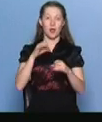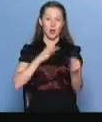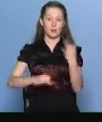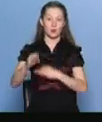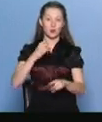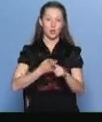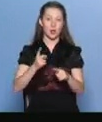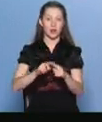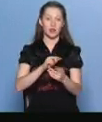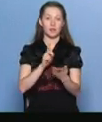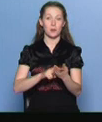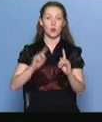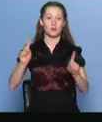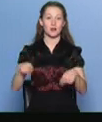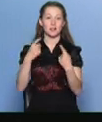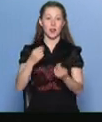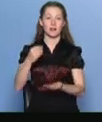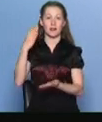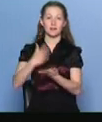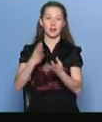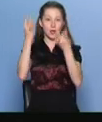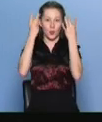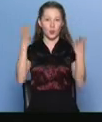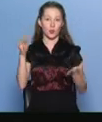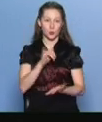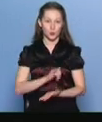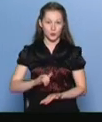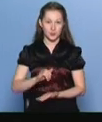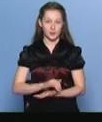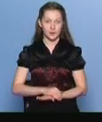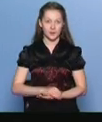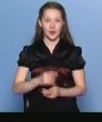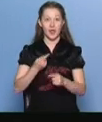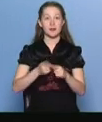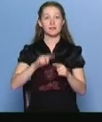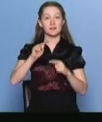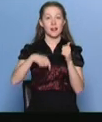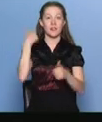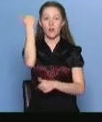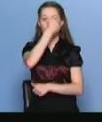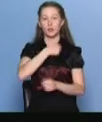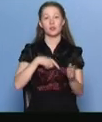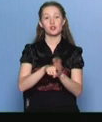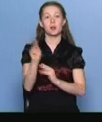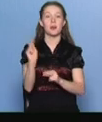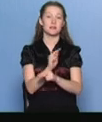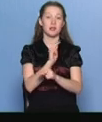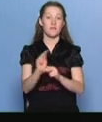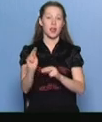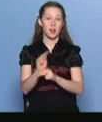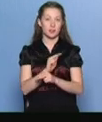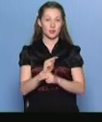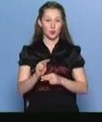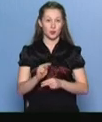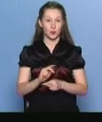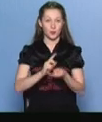будет располагаться в здании бывшего театра «Короленко». С этого года мы начинаем его реставрацию и ремонт.